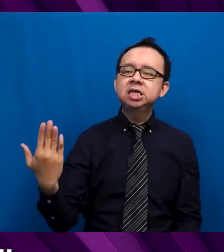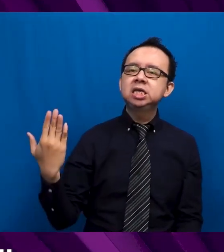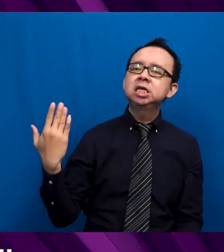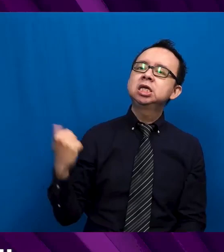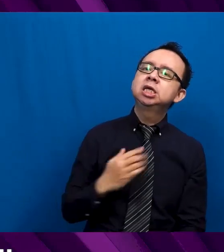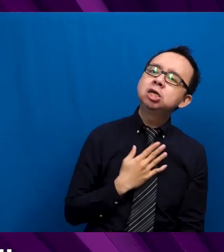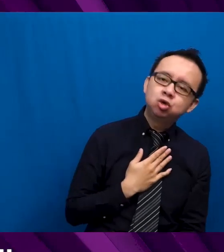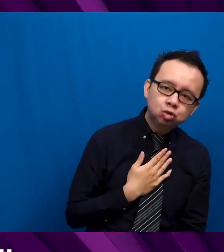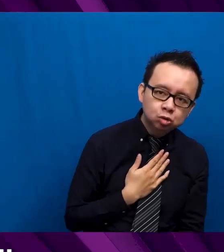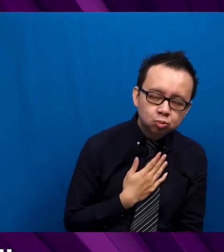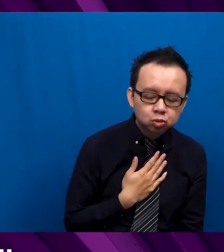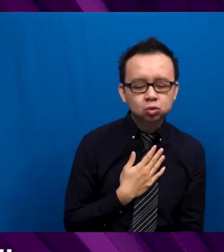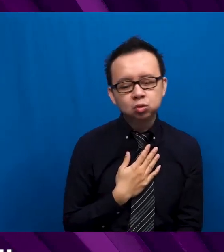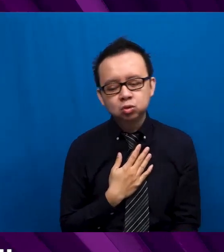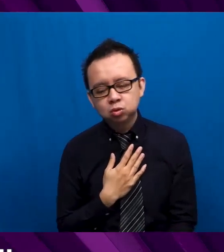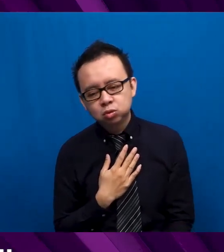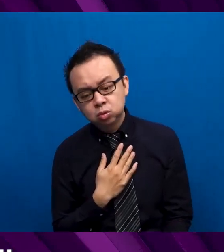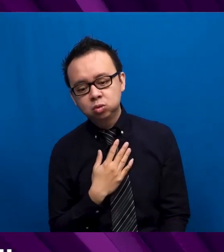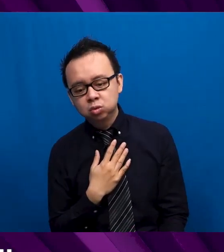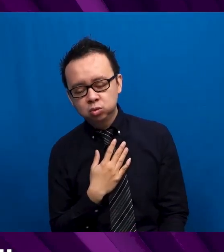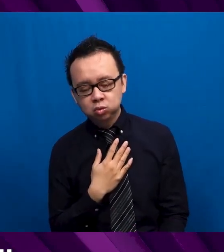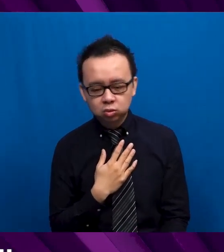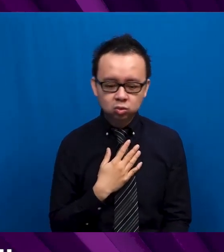serahkan hidupku.